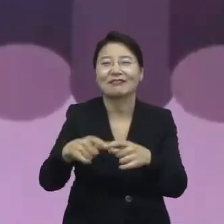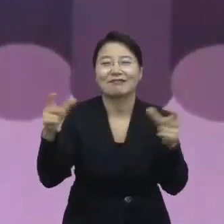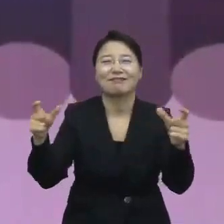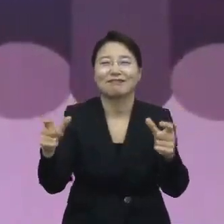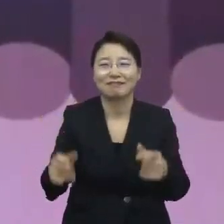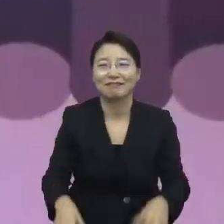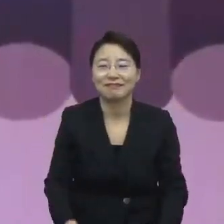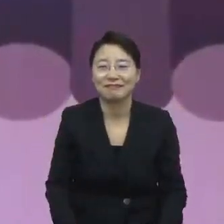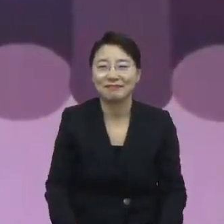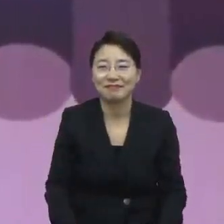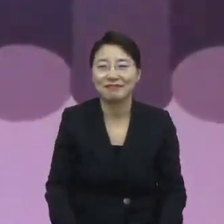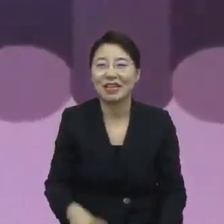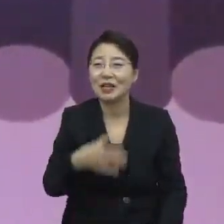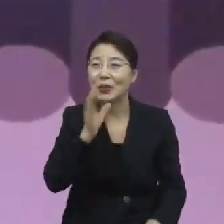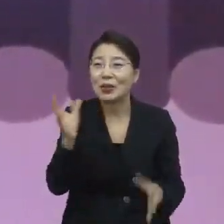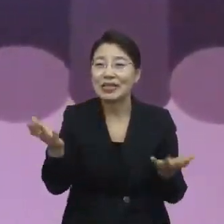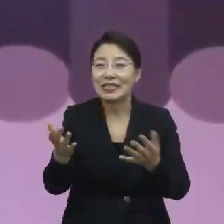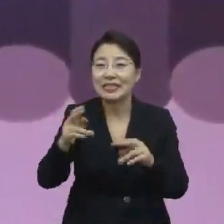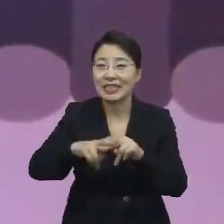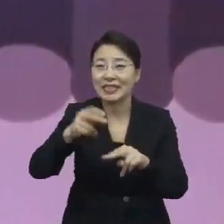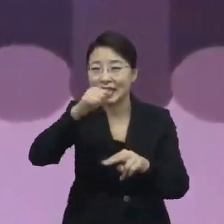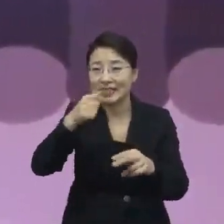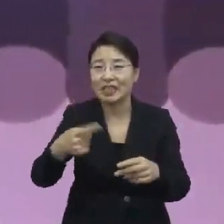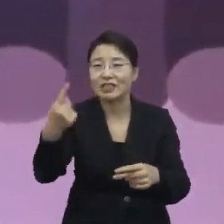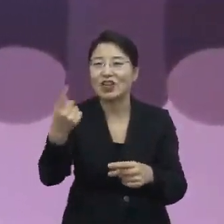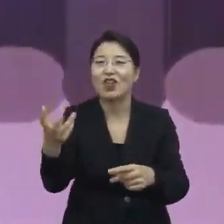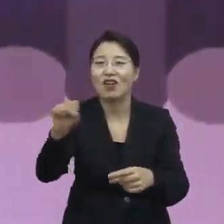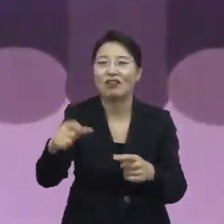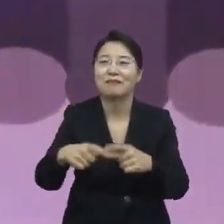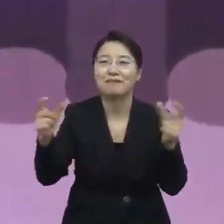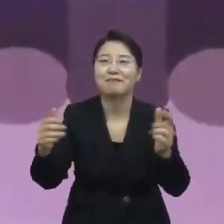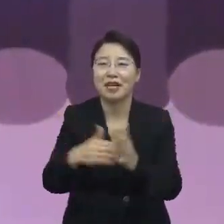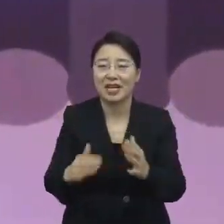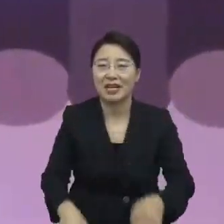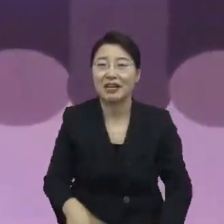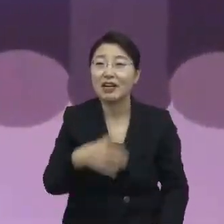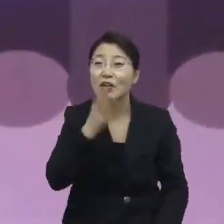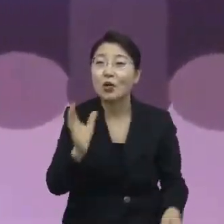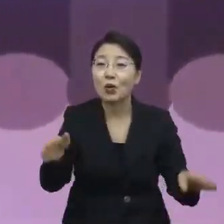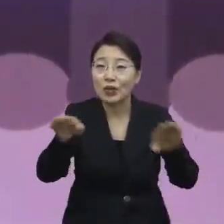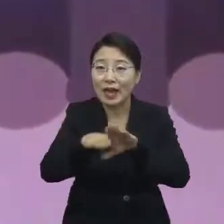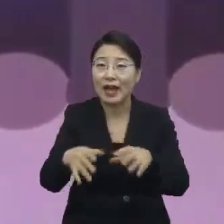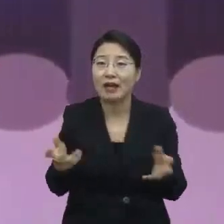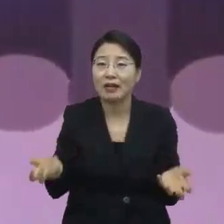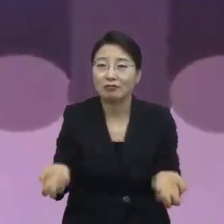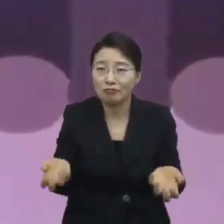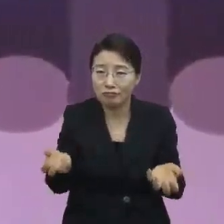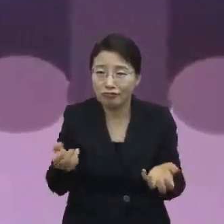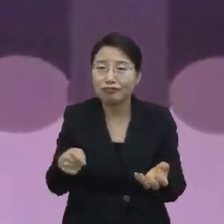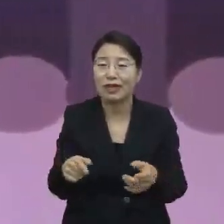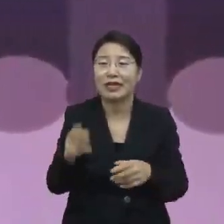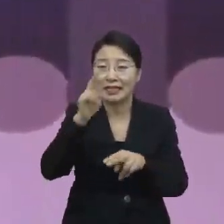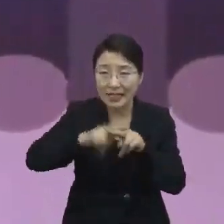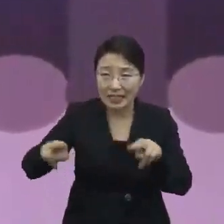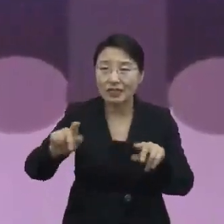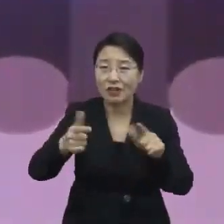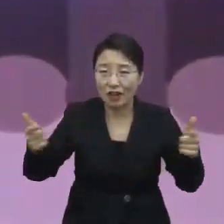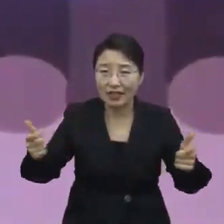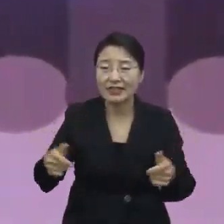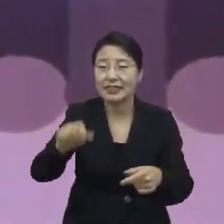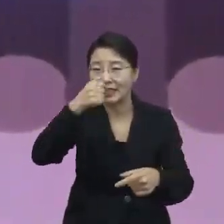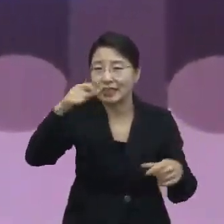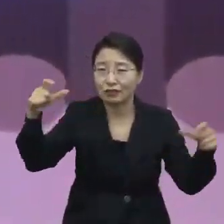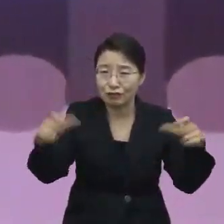감사합니다. 노인 일자리 예산도 1,000억 원 증액했고요. 또 경로당 냉난방비 예산 삭감했던 부분을